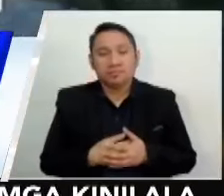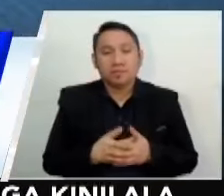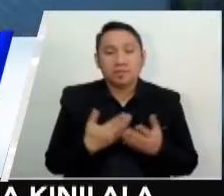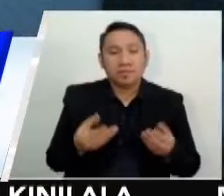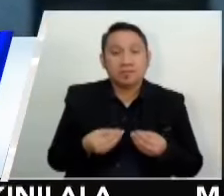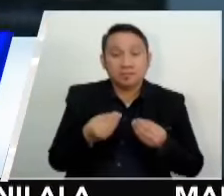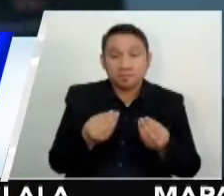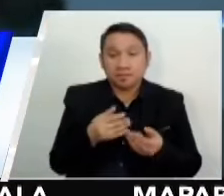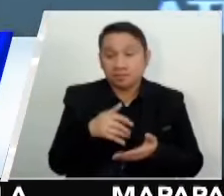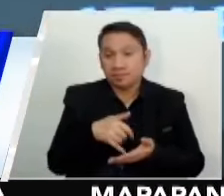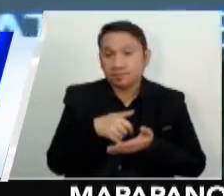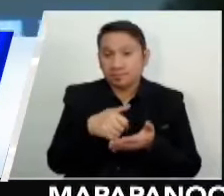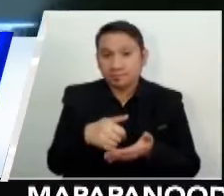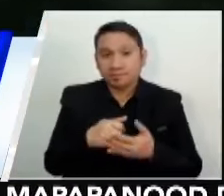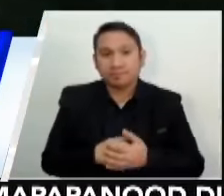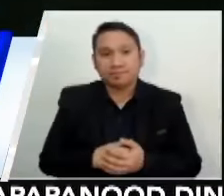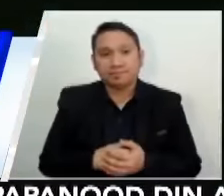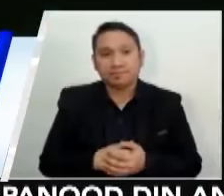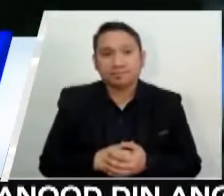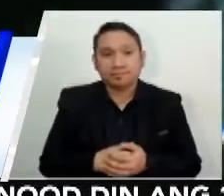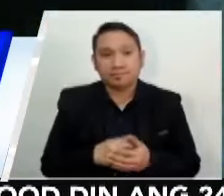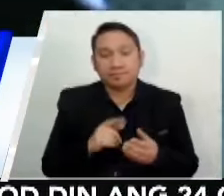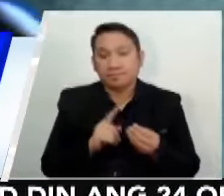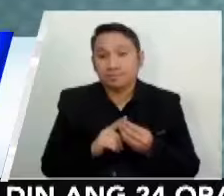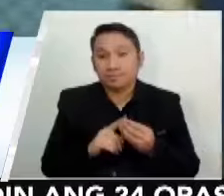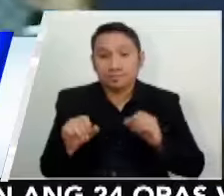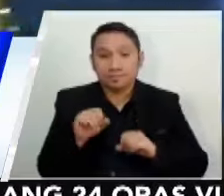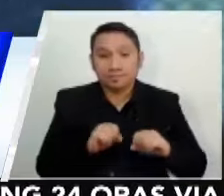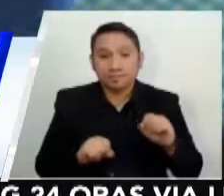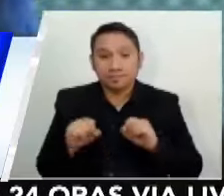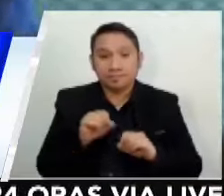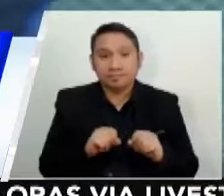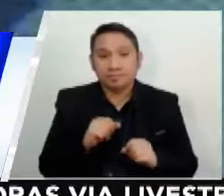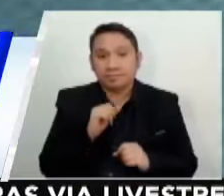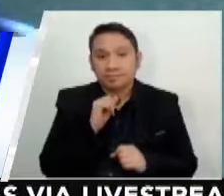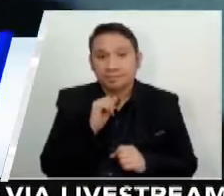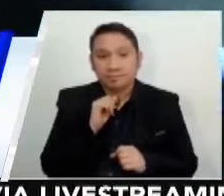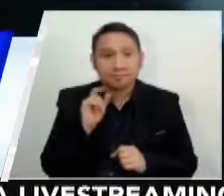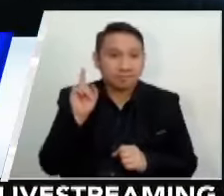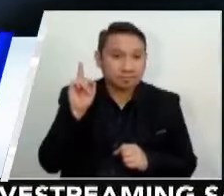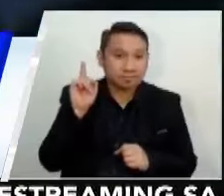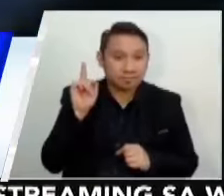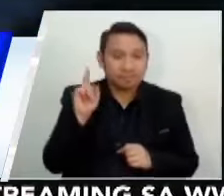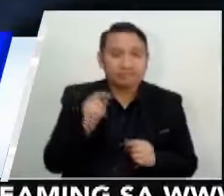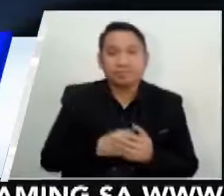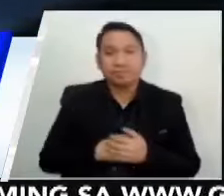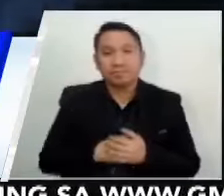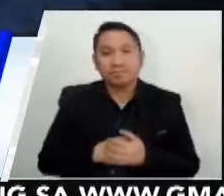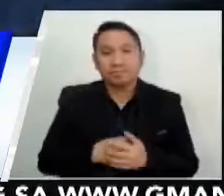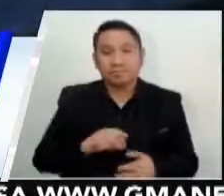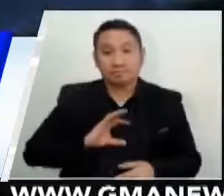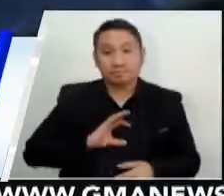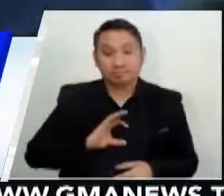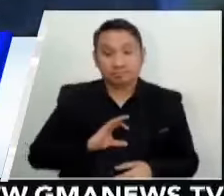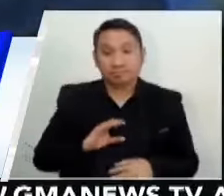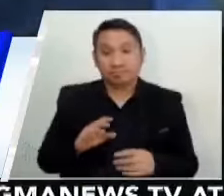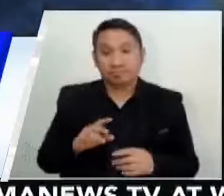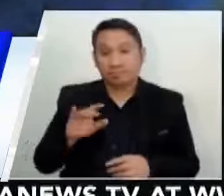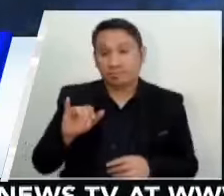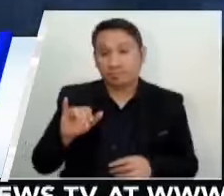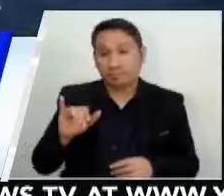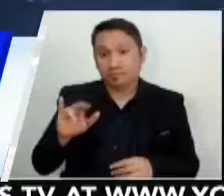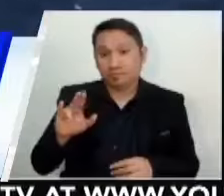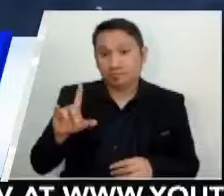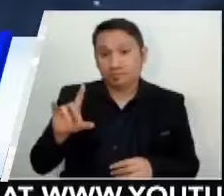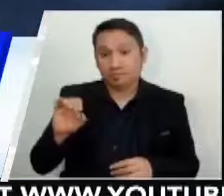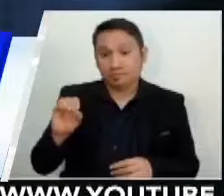Esquire. Sa larangan ng sports, halimbawa, kinilala si 2024 Double Olympic Gold Medalist Carlos Yulo bilang